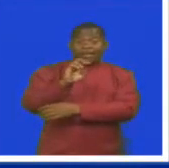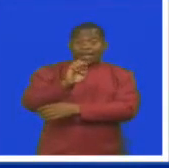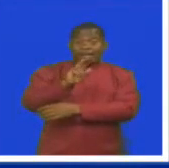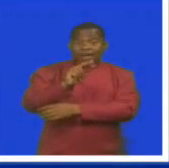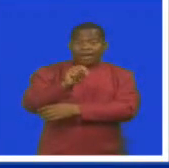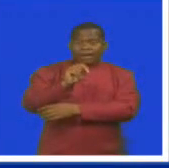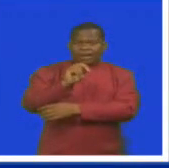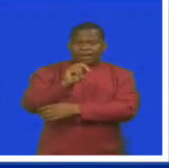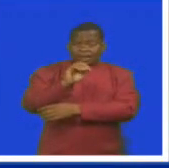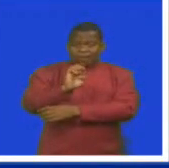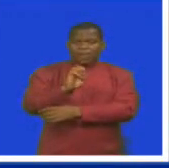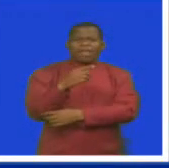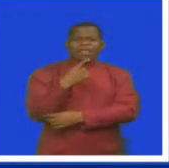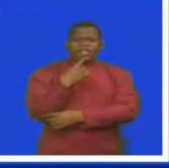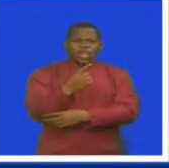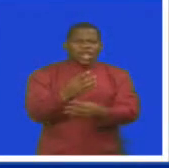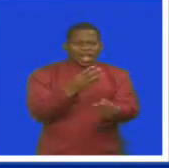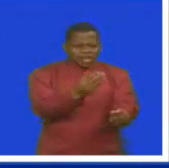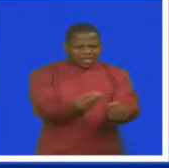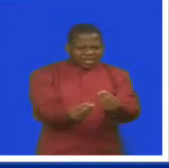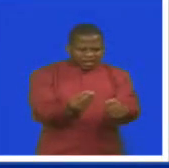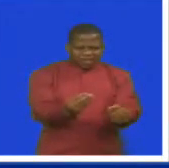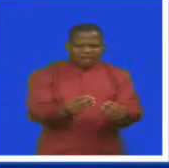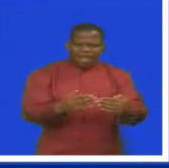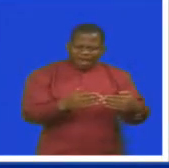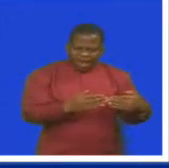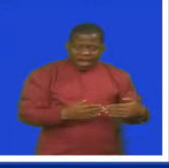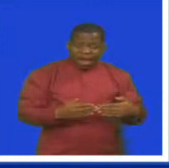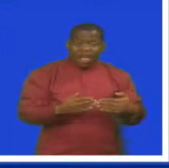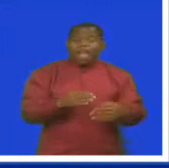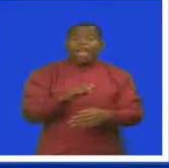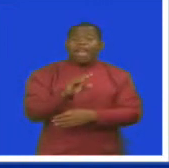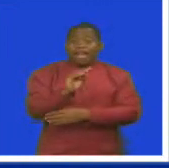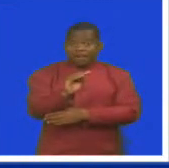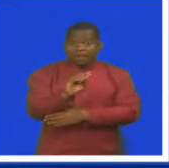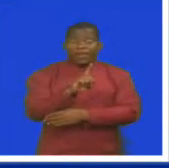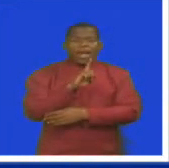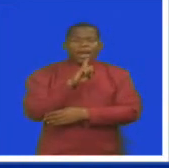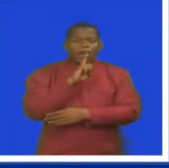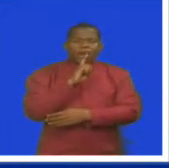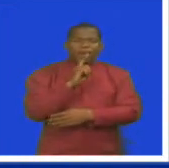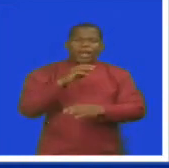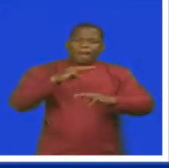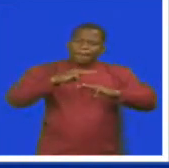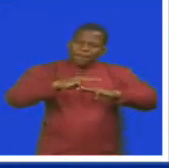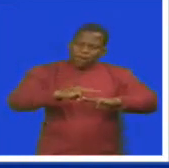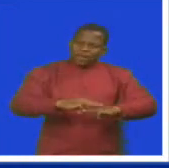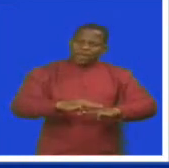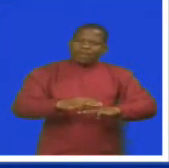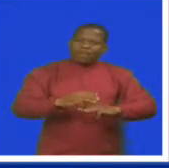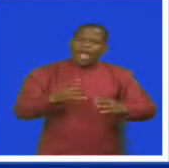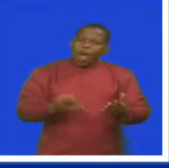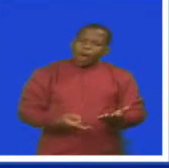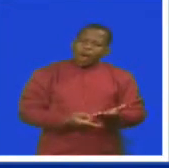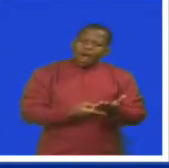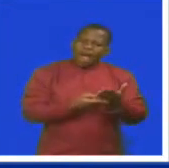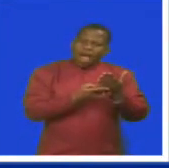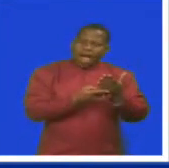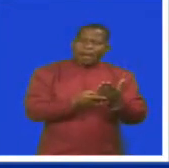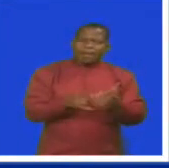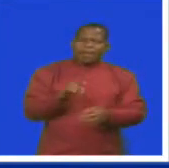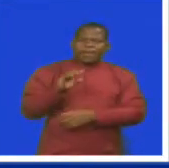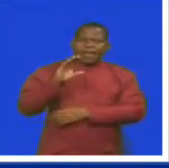Kodwa la sivumelane khona ngako ukuthi sitawusita ngama sanitary pads. For lomnyaka and make sure